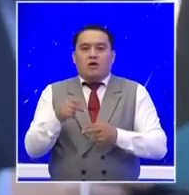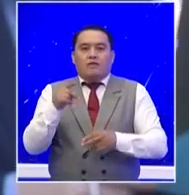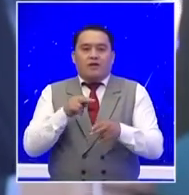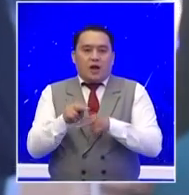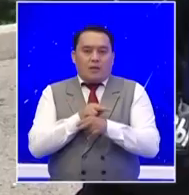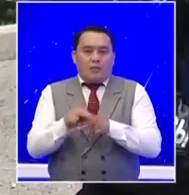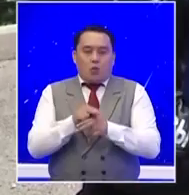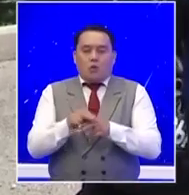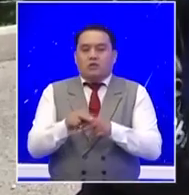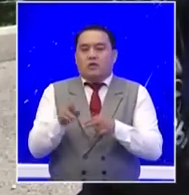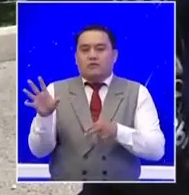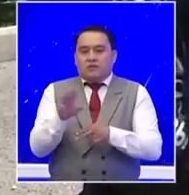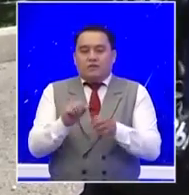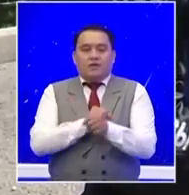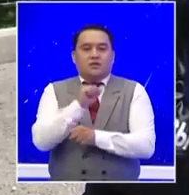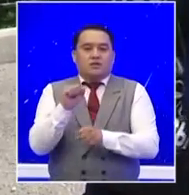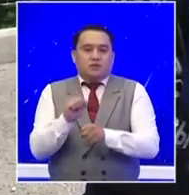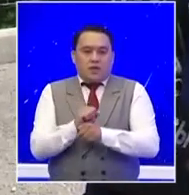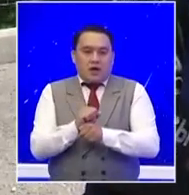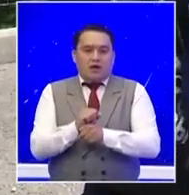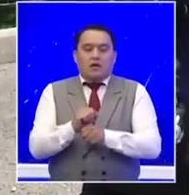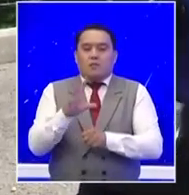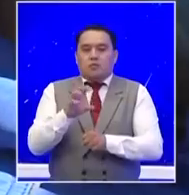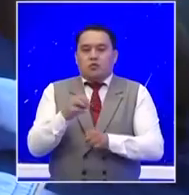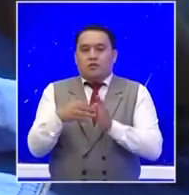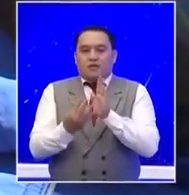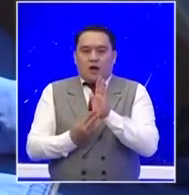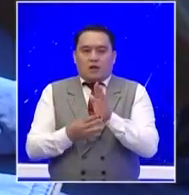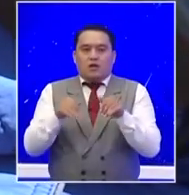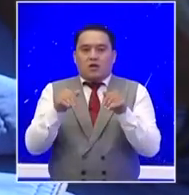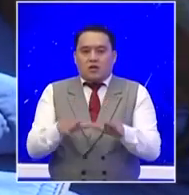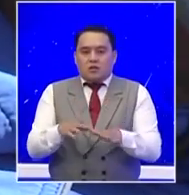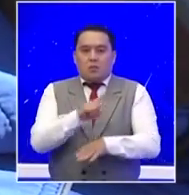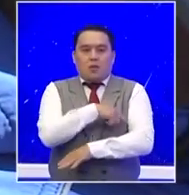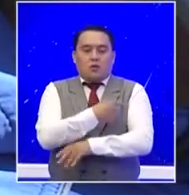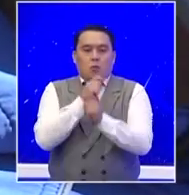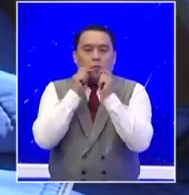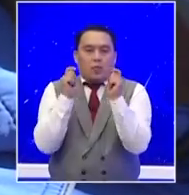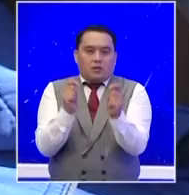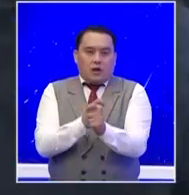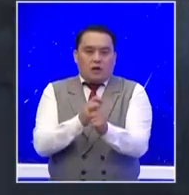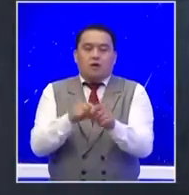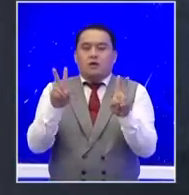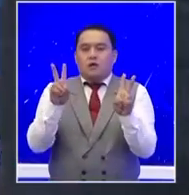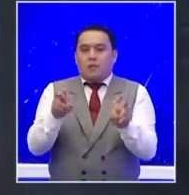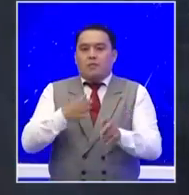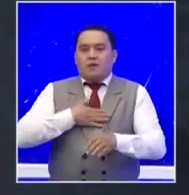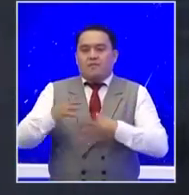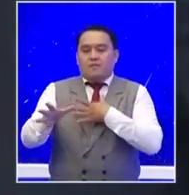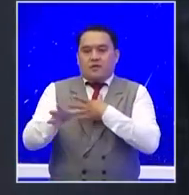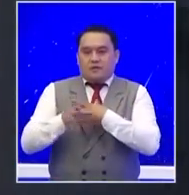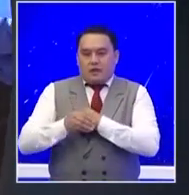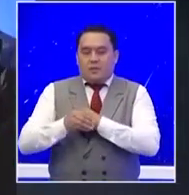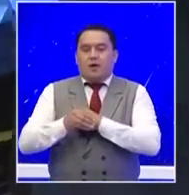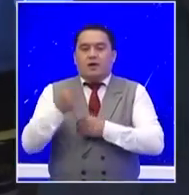ремонте электрических сетей и подстанций АСП МК-519 решила сделать медикам подарок. В рамках акции «Безбергемис»,